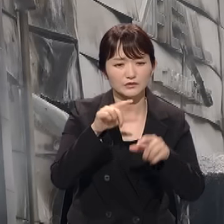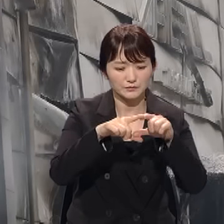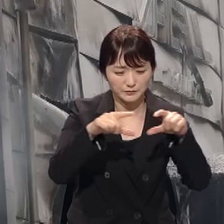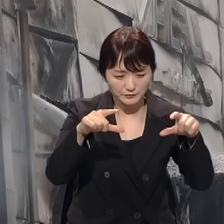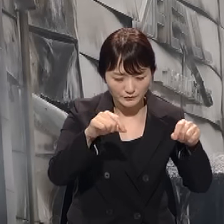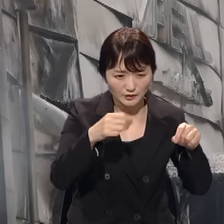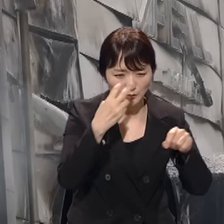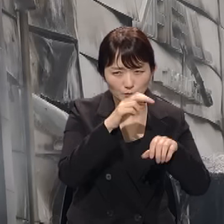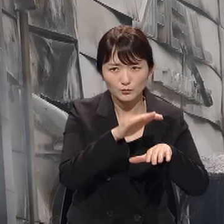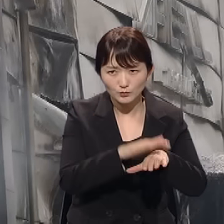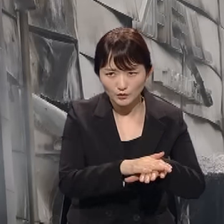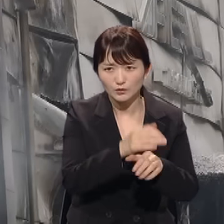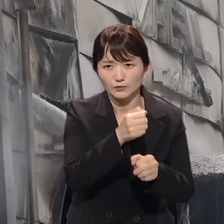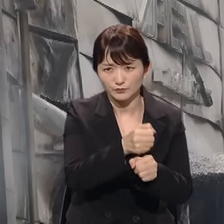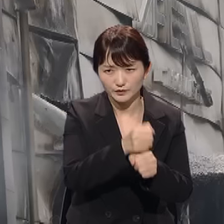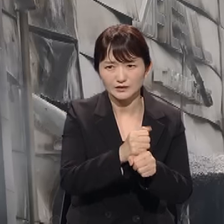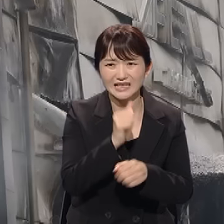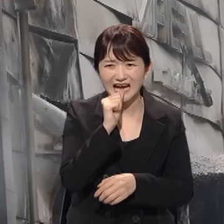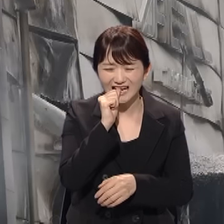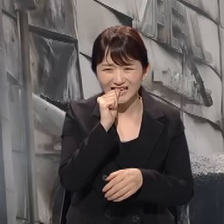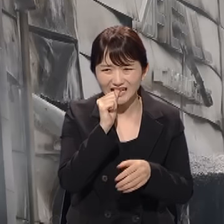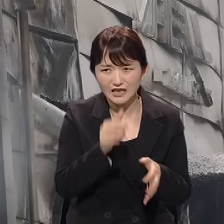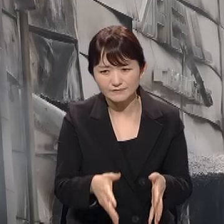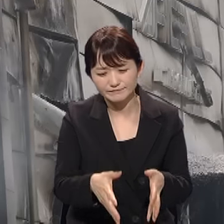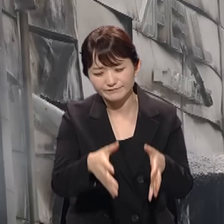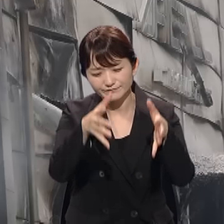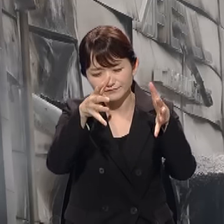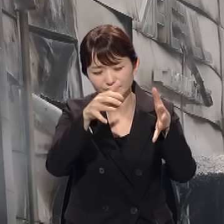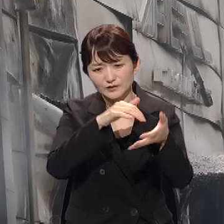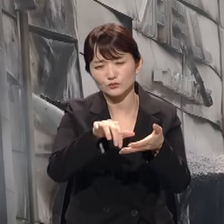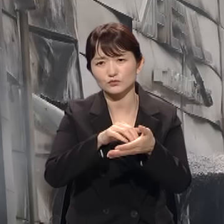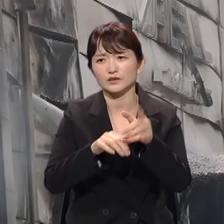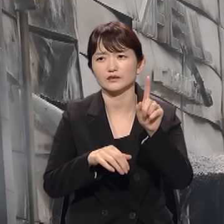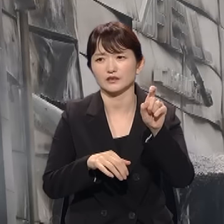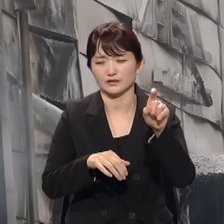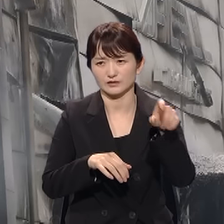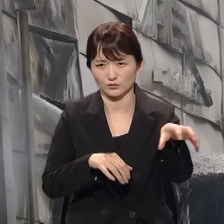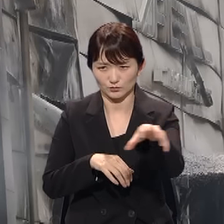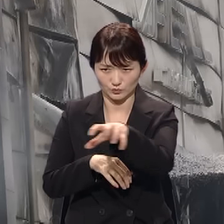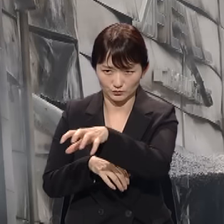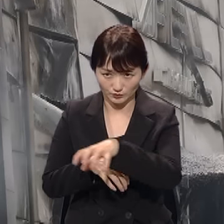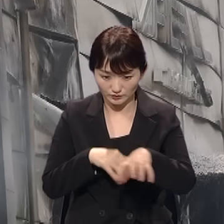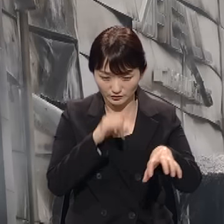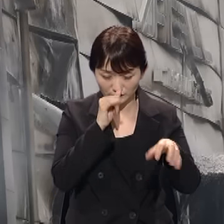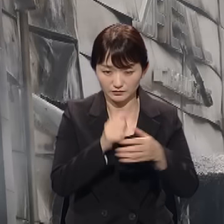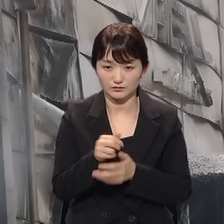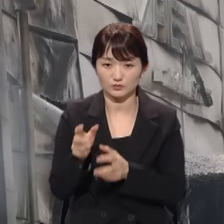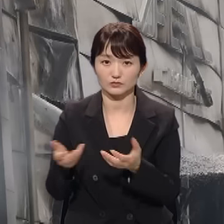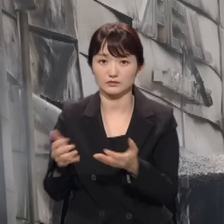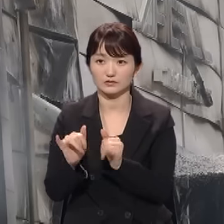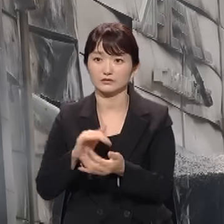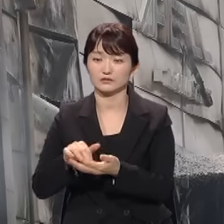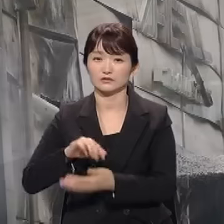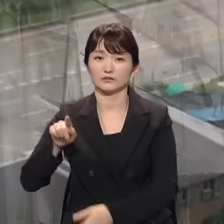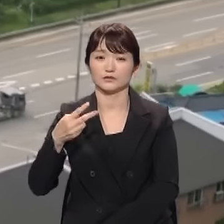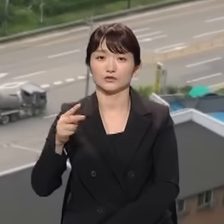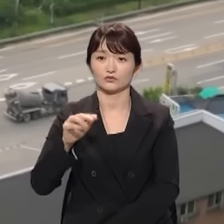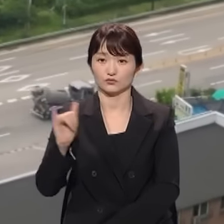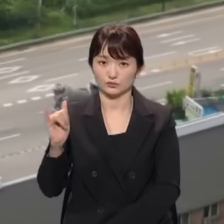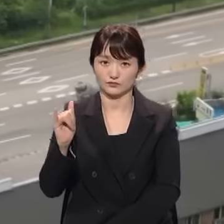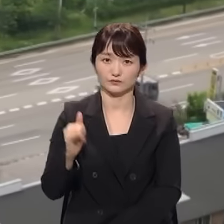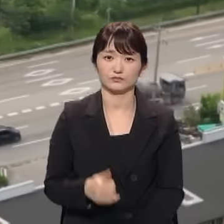조사됐습니다. 철근 콘크리트 구조로 11개 동으로 이루어져 있는 걸로 알려졌습니다. 이날 공장 근무자는 총 102명이었던